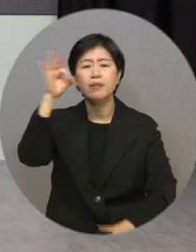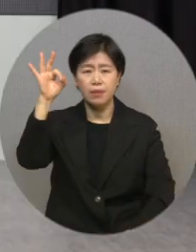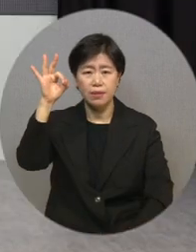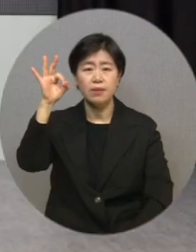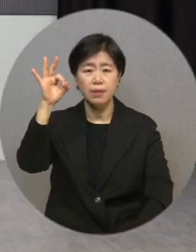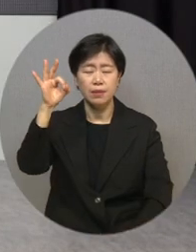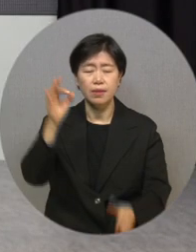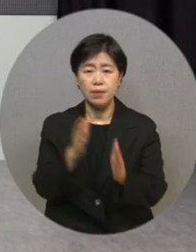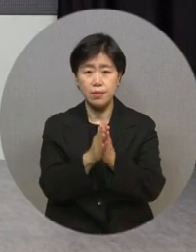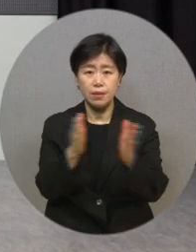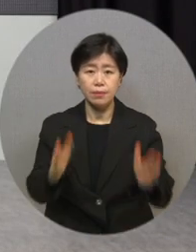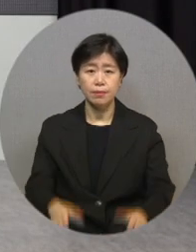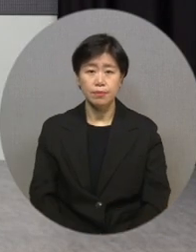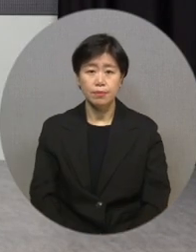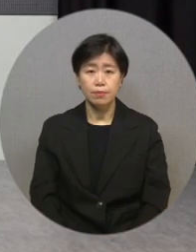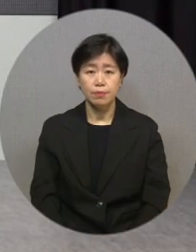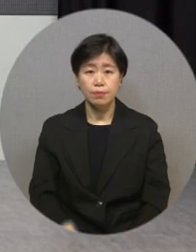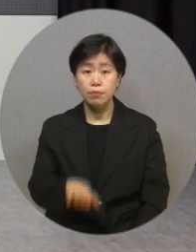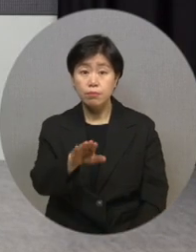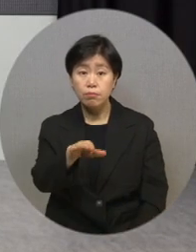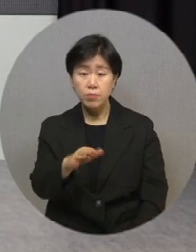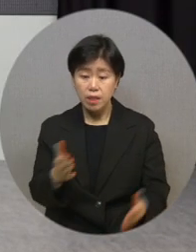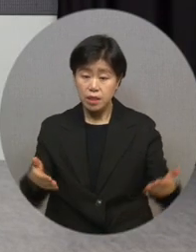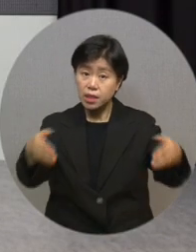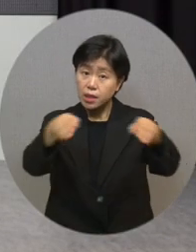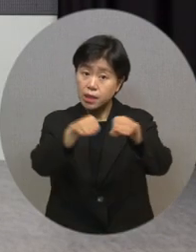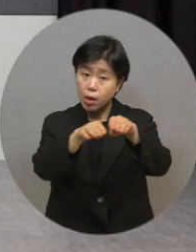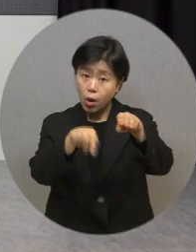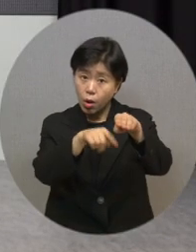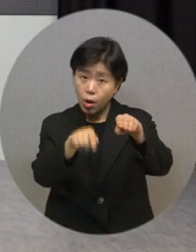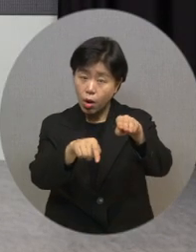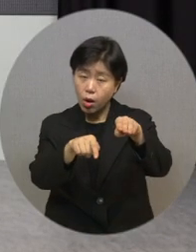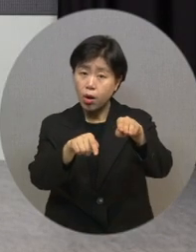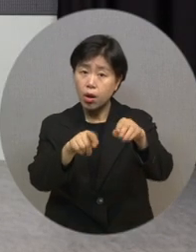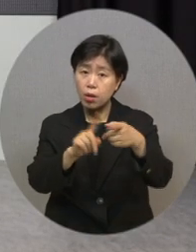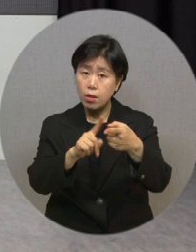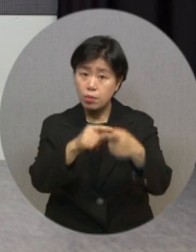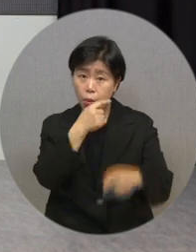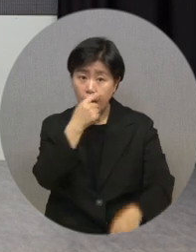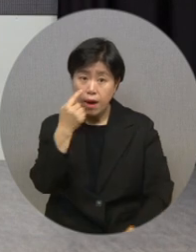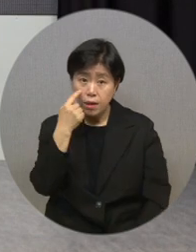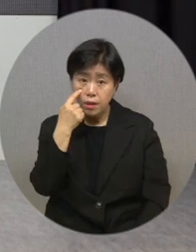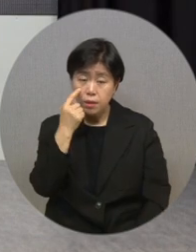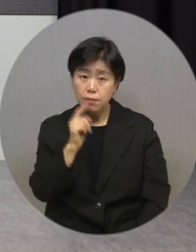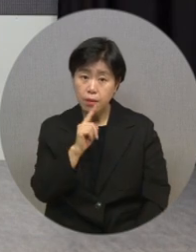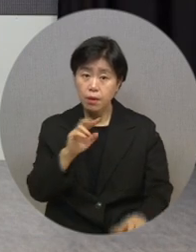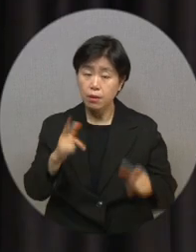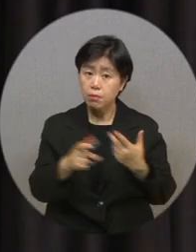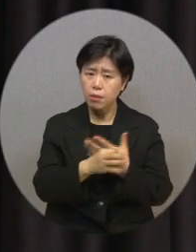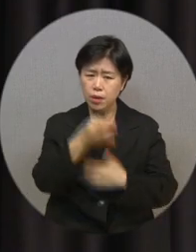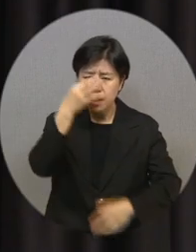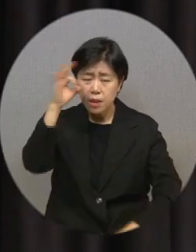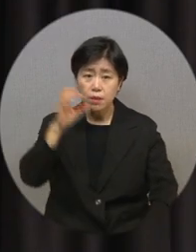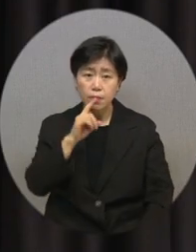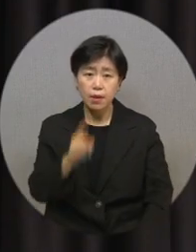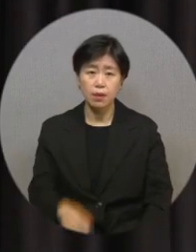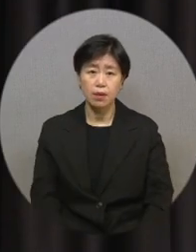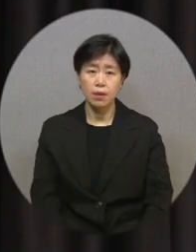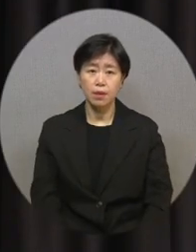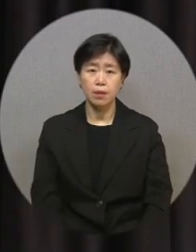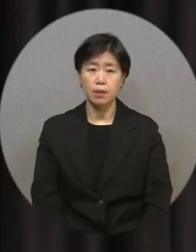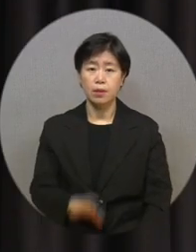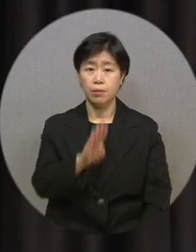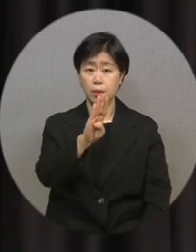그거를 시설 확인을 한다는 얘기예요 뭘리 인정을 한다는 얘기네네네 그러니까 BF 인증이라